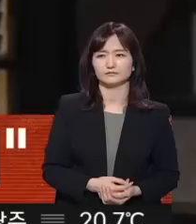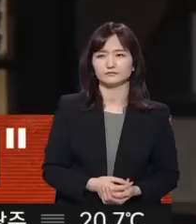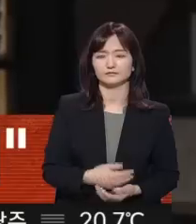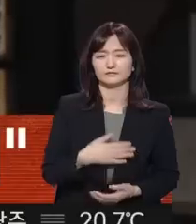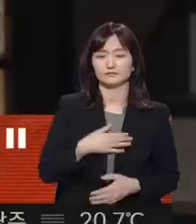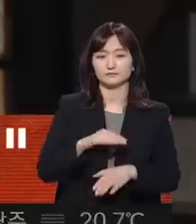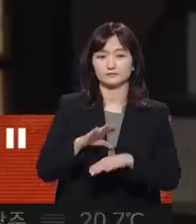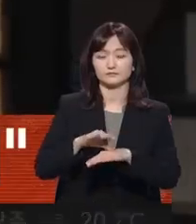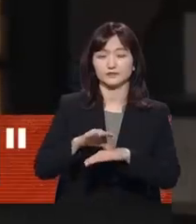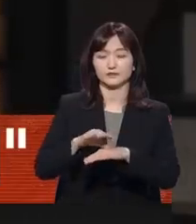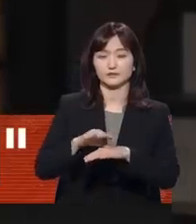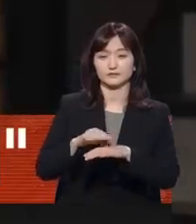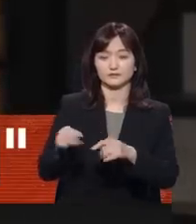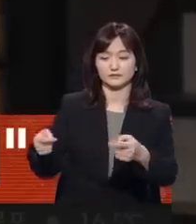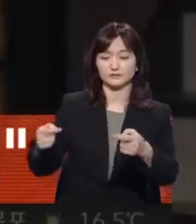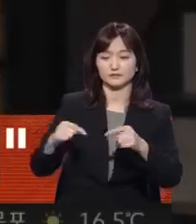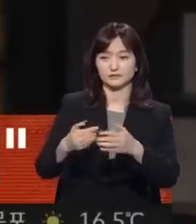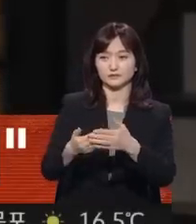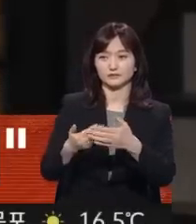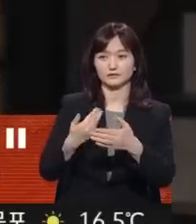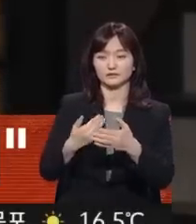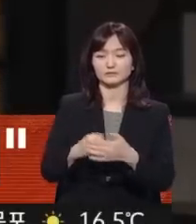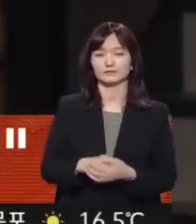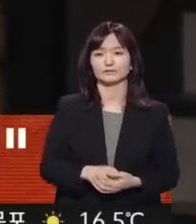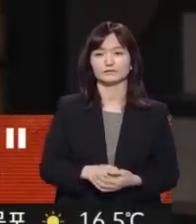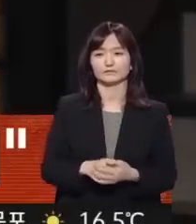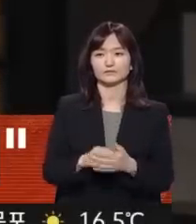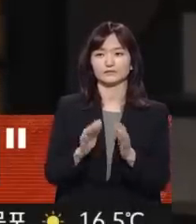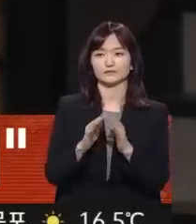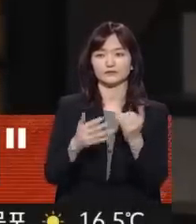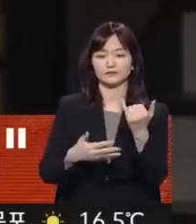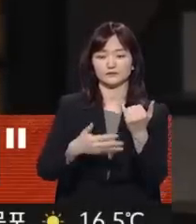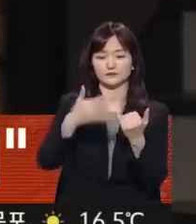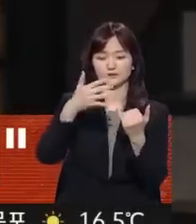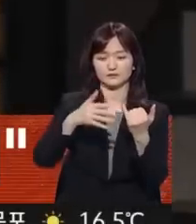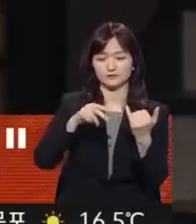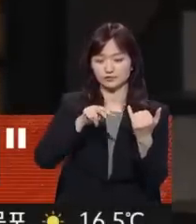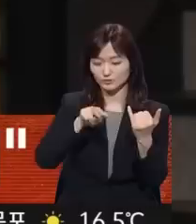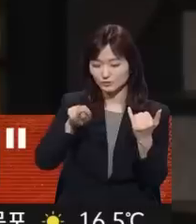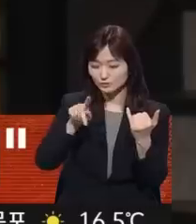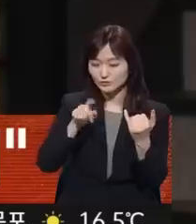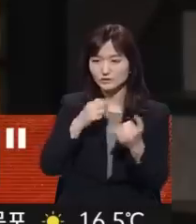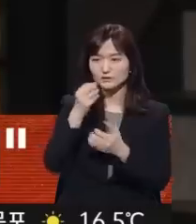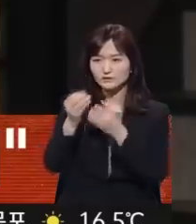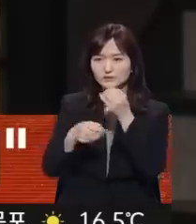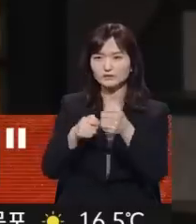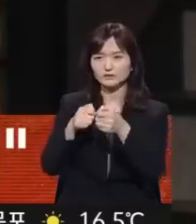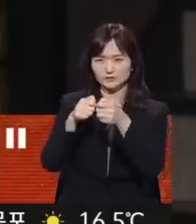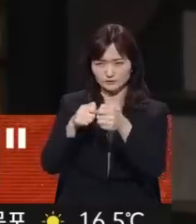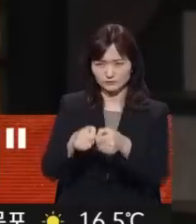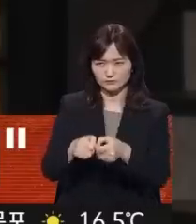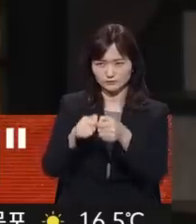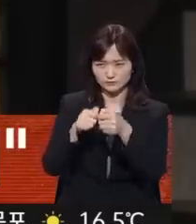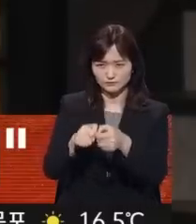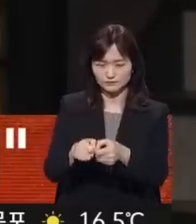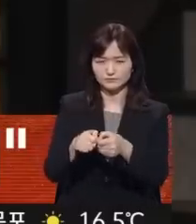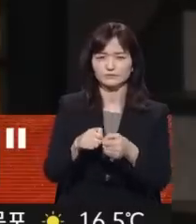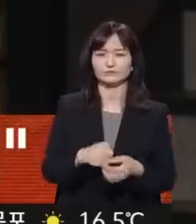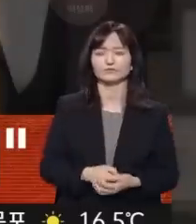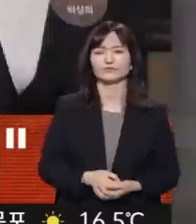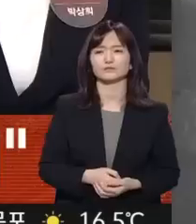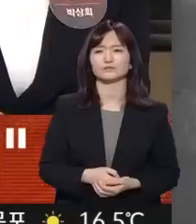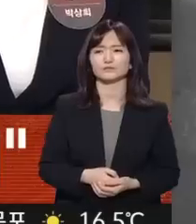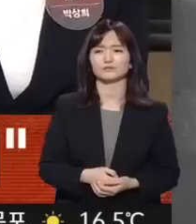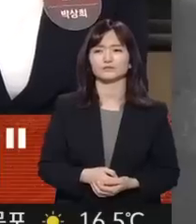들어오기 전에 이분 유튜브 채널에 들어가서 좀 봤거든요. 예. 근데 진술이 상당히 구체적이고 지금도 얘기 나왔듯이